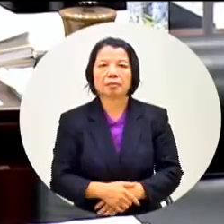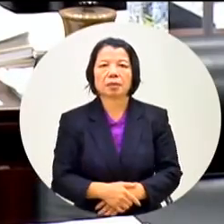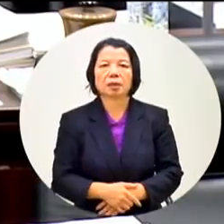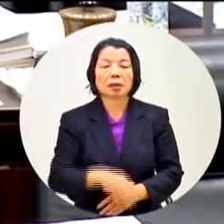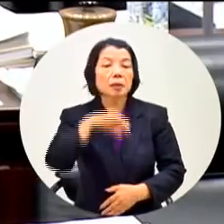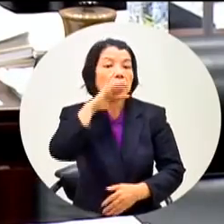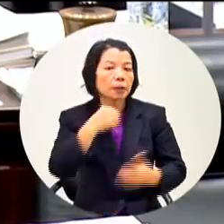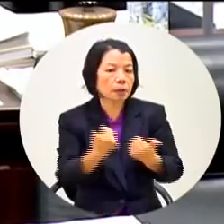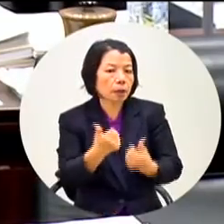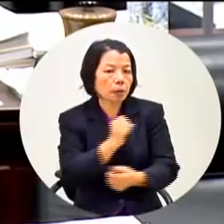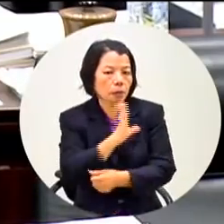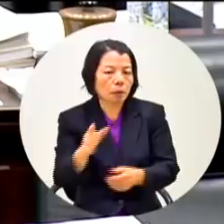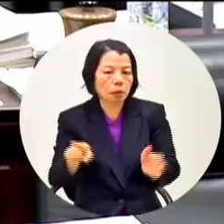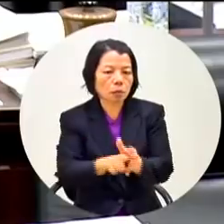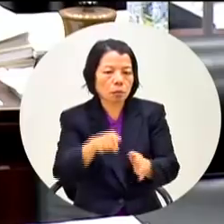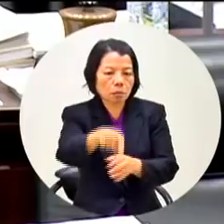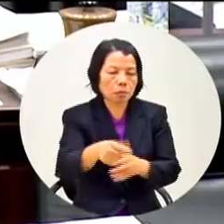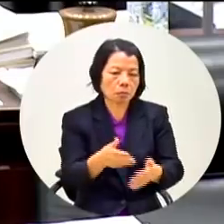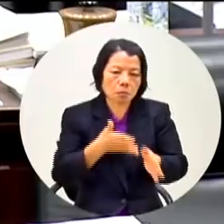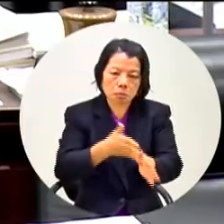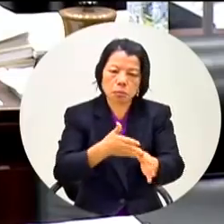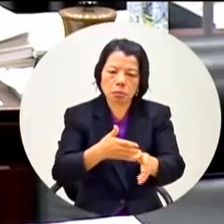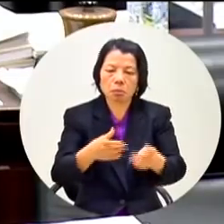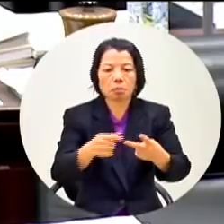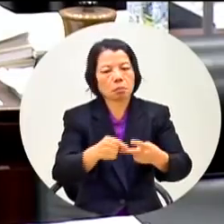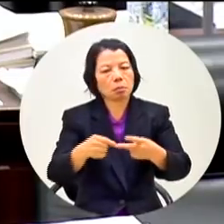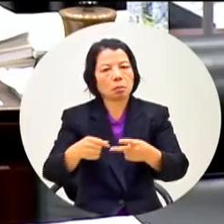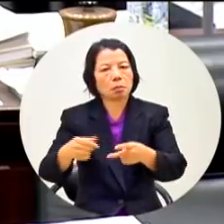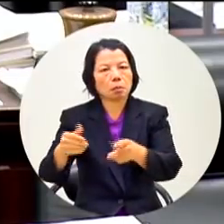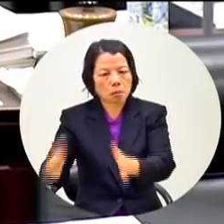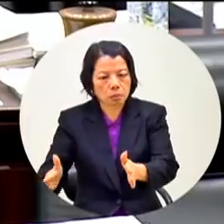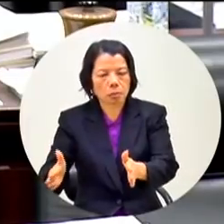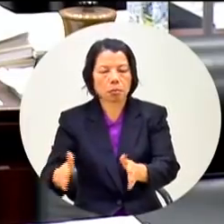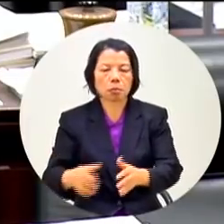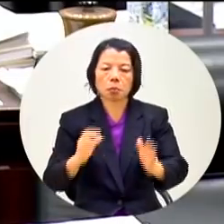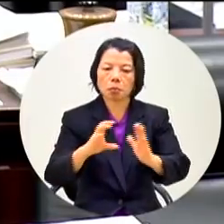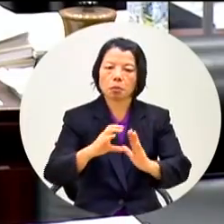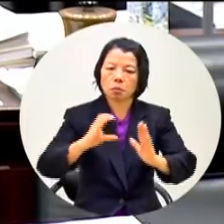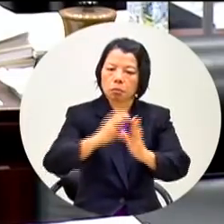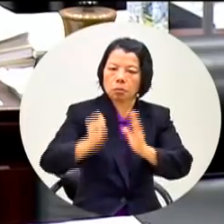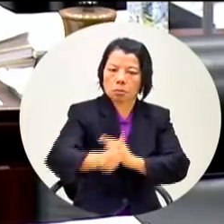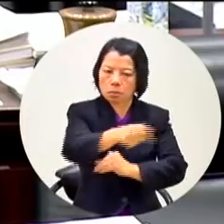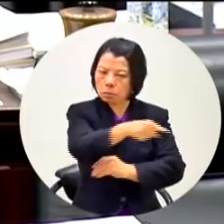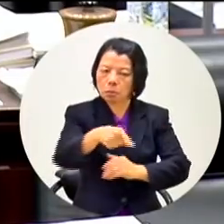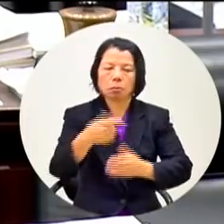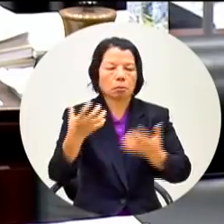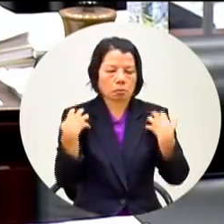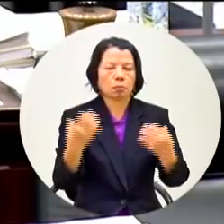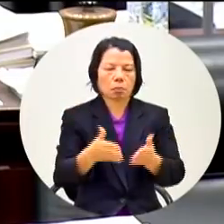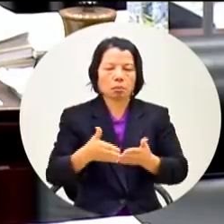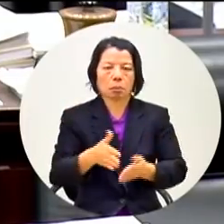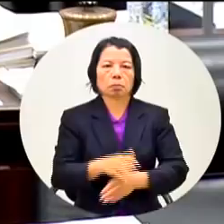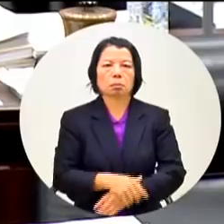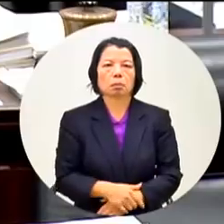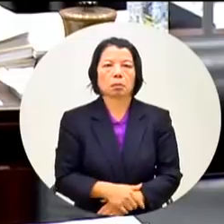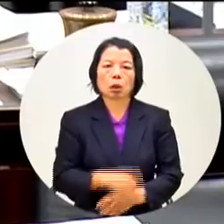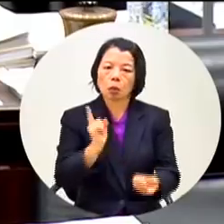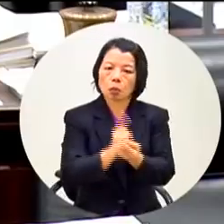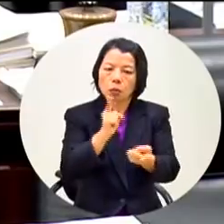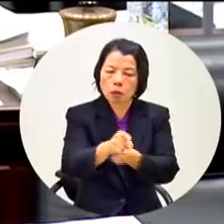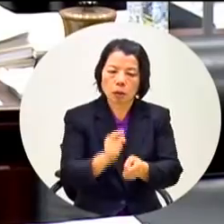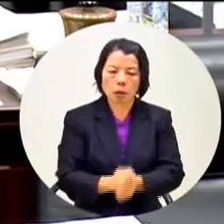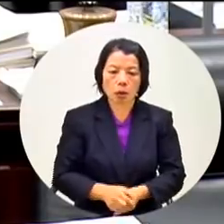定啊。局长，你要担起这个责任，这个东西你要去更改路线，要修整体计